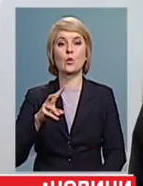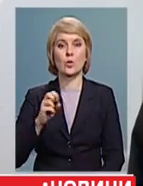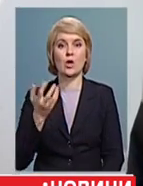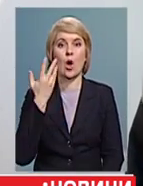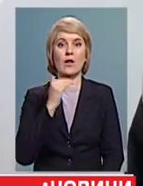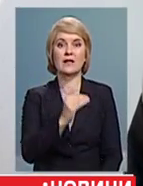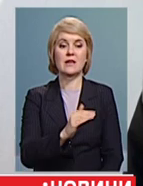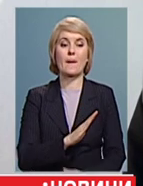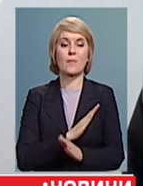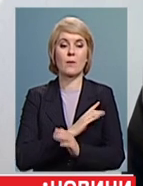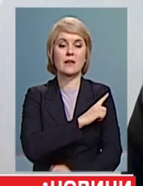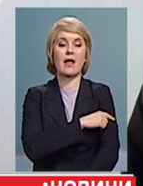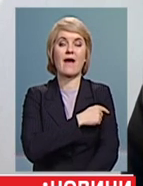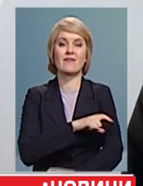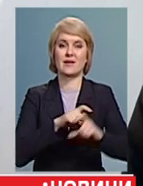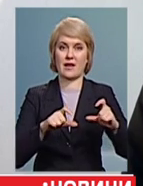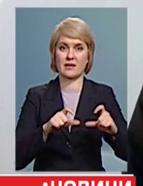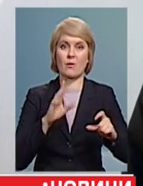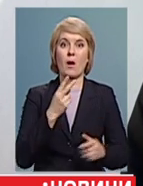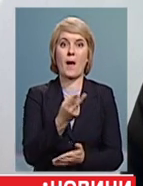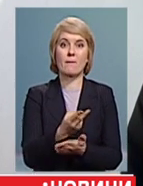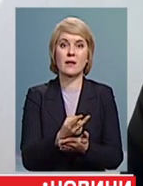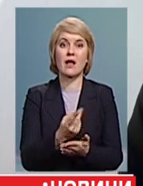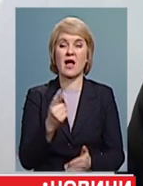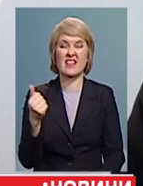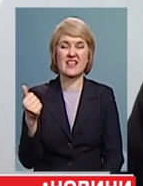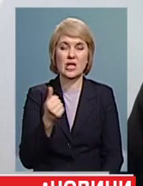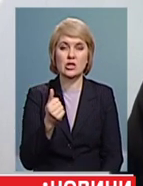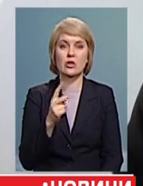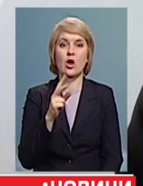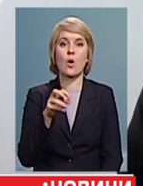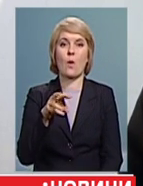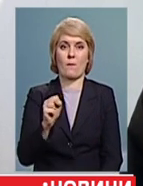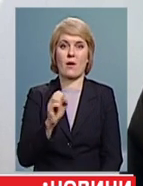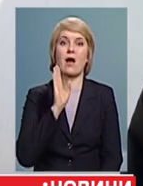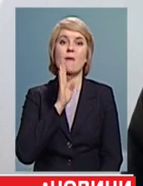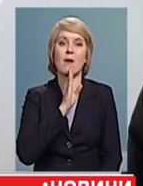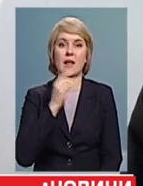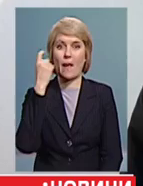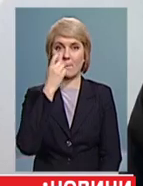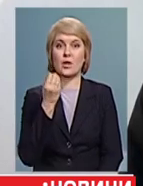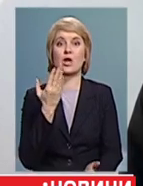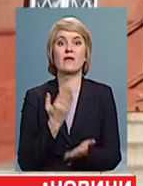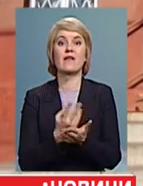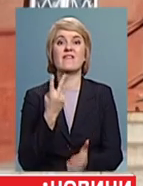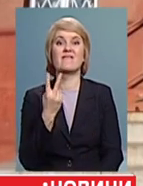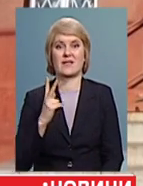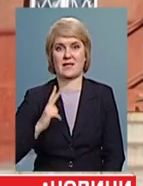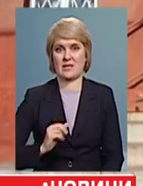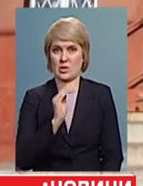як дитина померла в лікарні. Доти маля тиждень було в комі. У матері п'яниці є ще двоє неповнолітніх